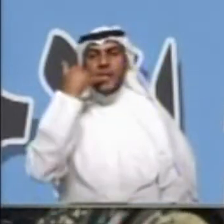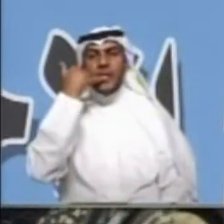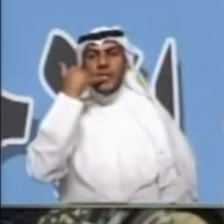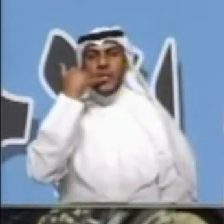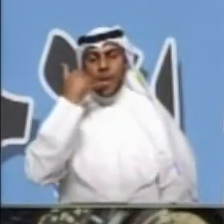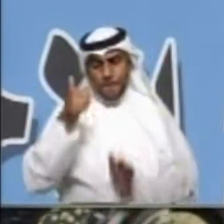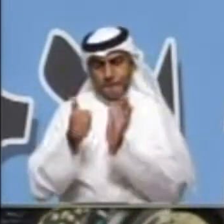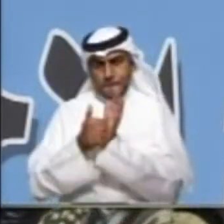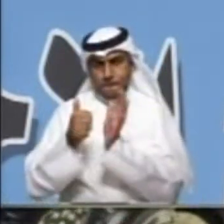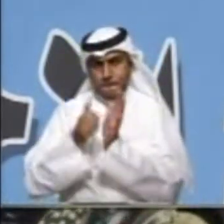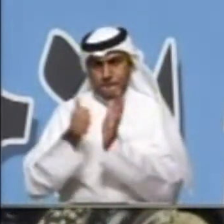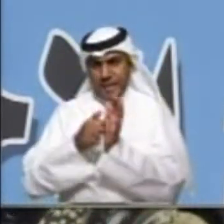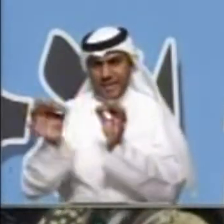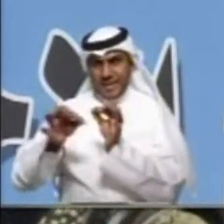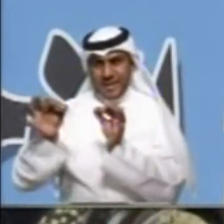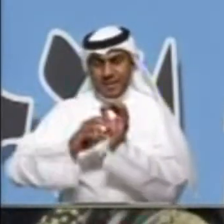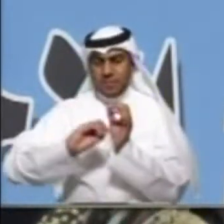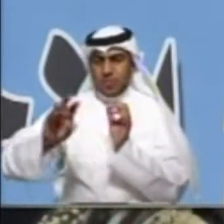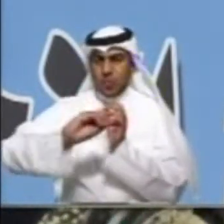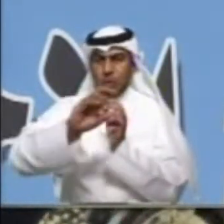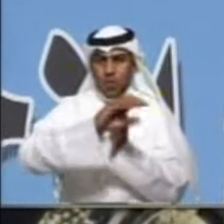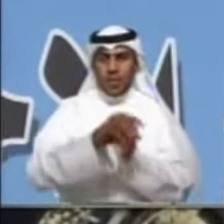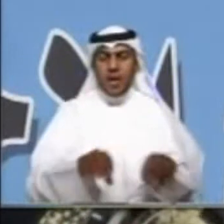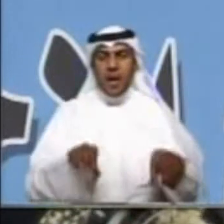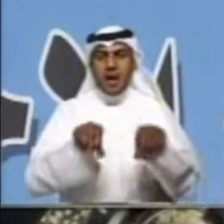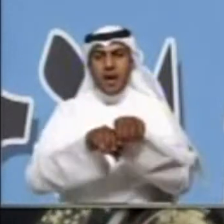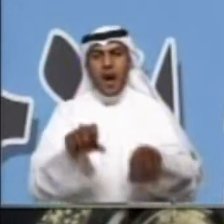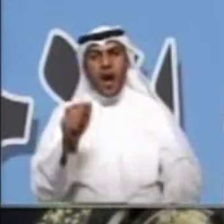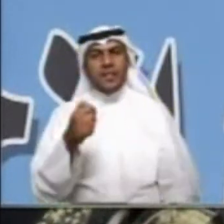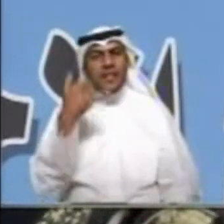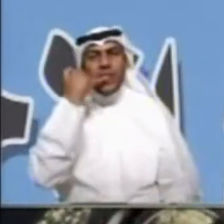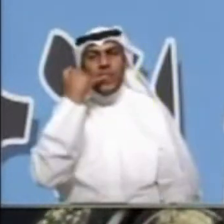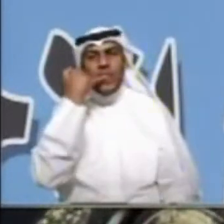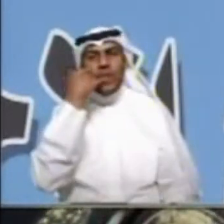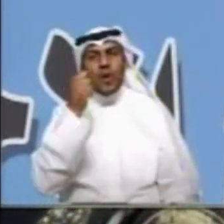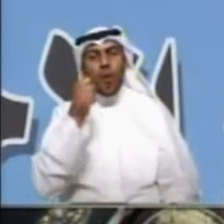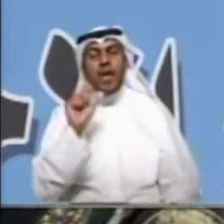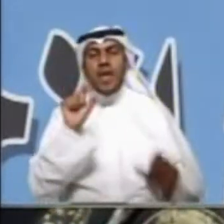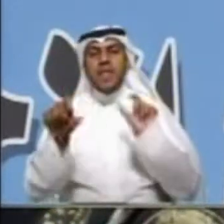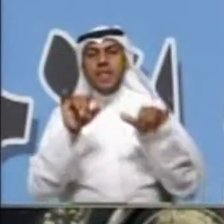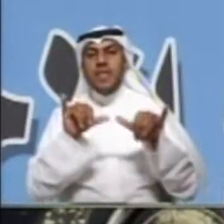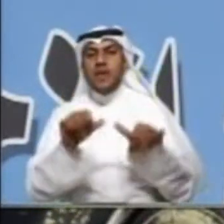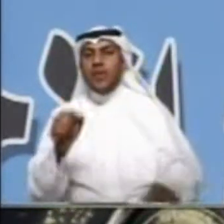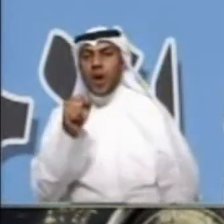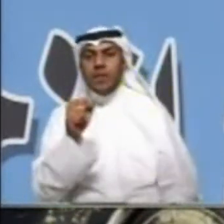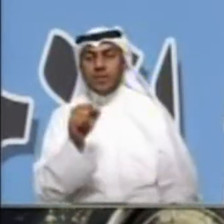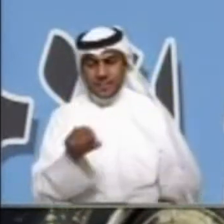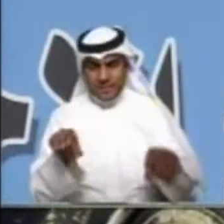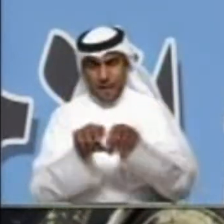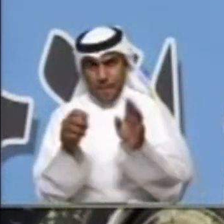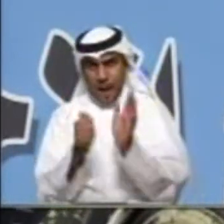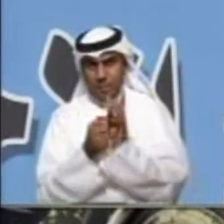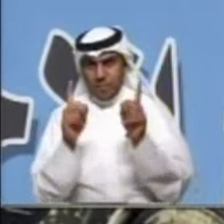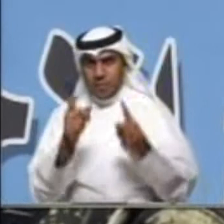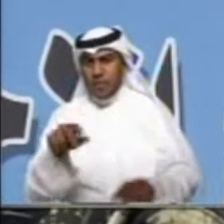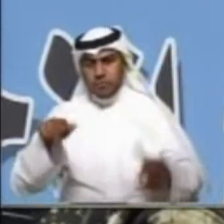المناطق دولة الكويت، وإحنا كانت حسب الجدول فعلا تم تدشين المنطقة في